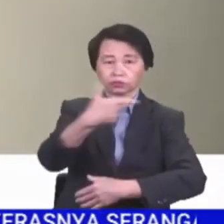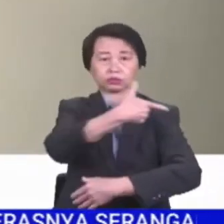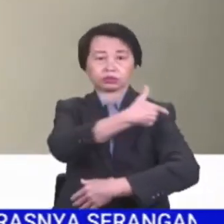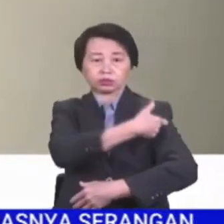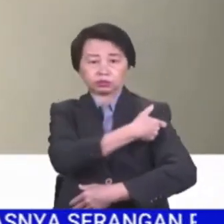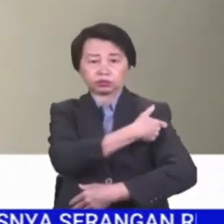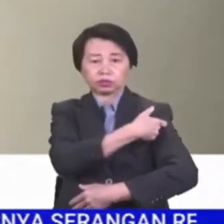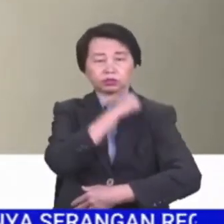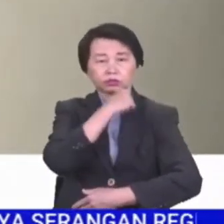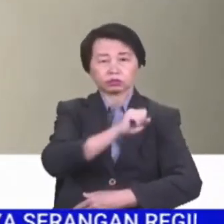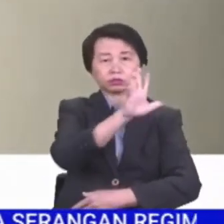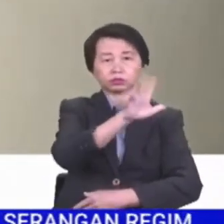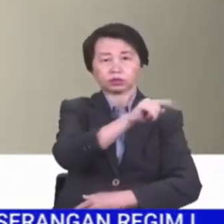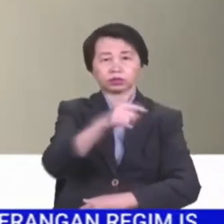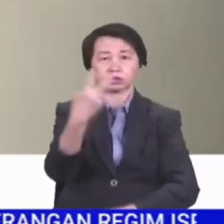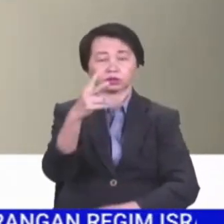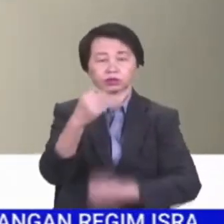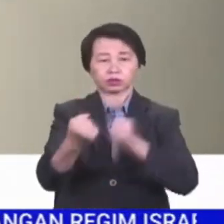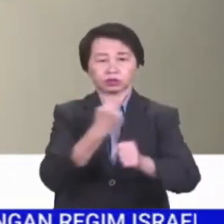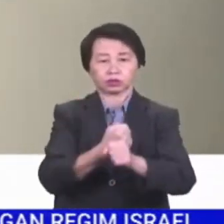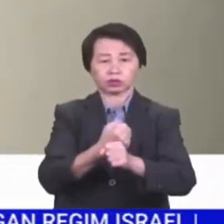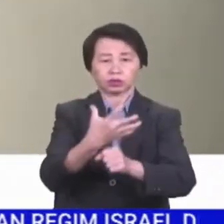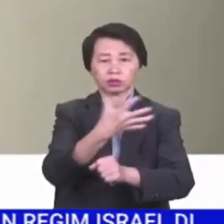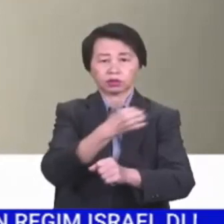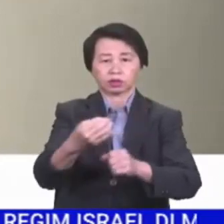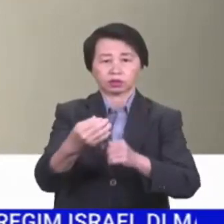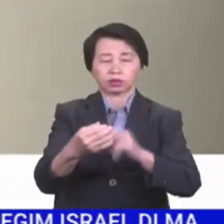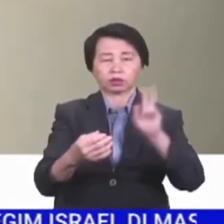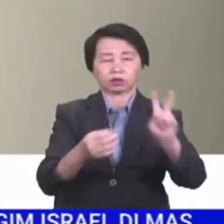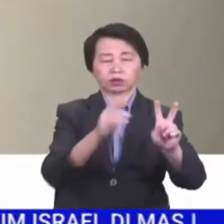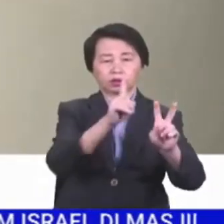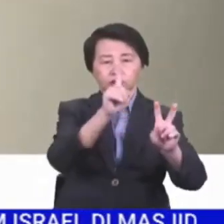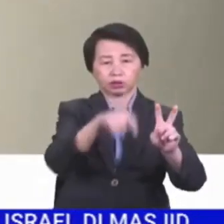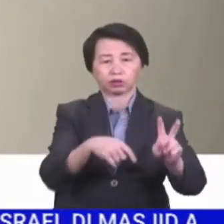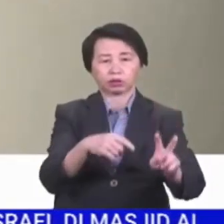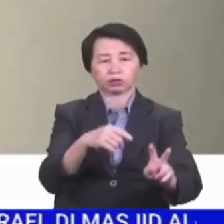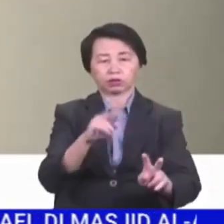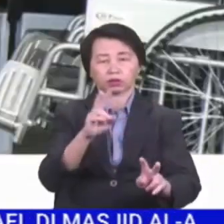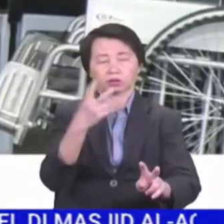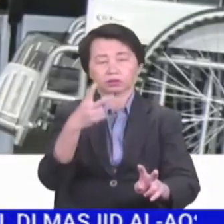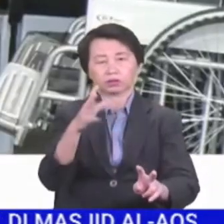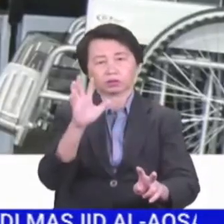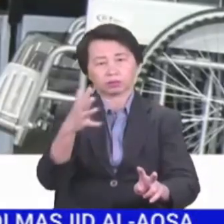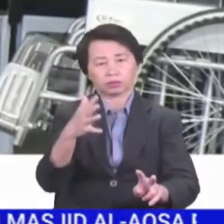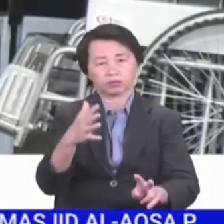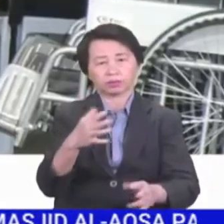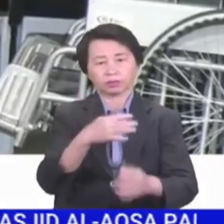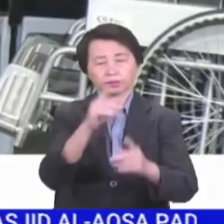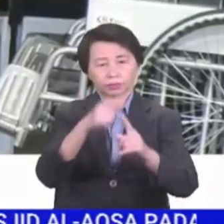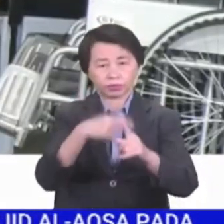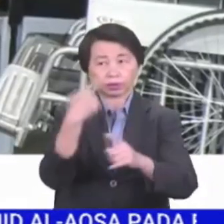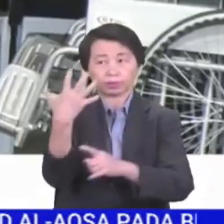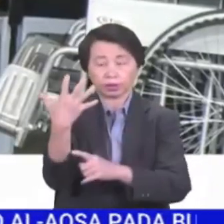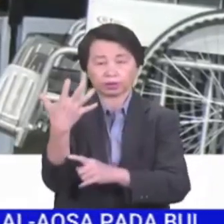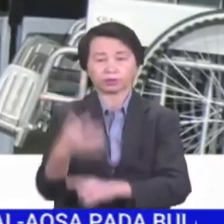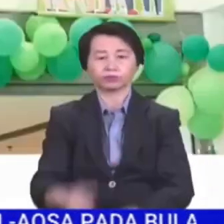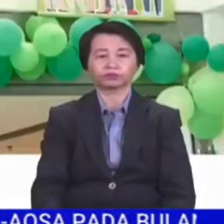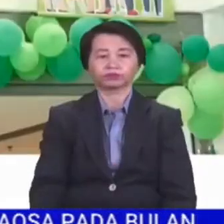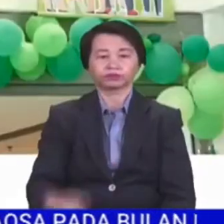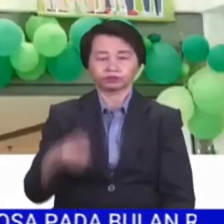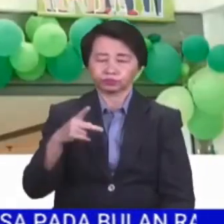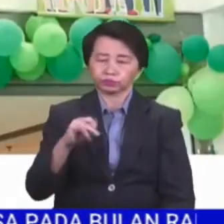berusia 5 hingga 12 tahun. Sebelum tarikh akhir dos 1 pada 15 Mei ini. Malah sepanjang PIC